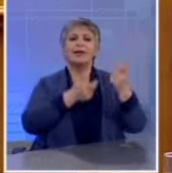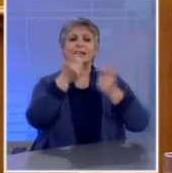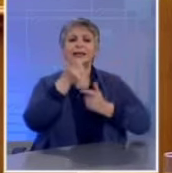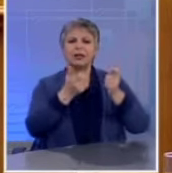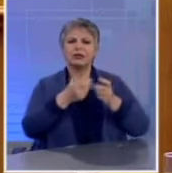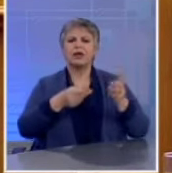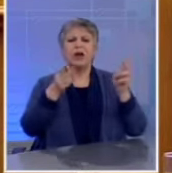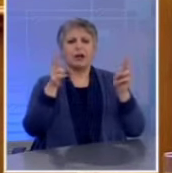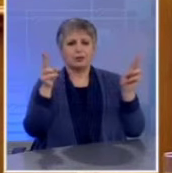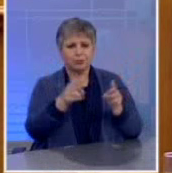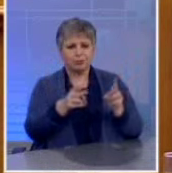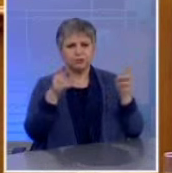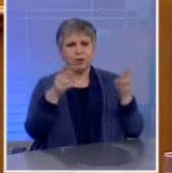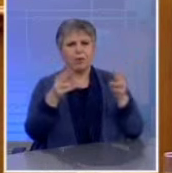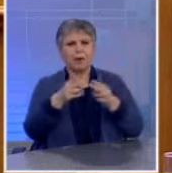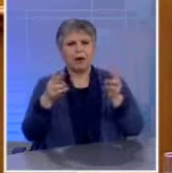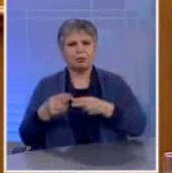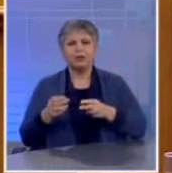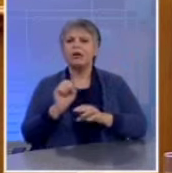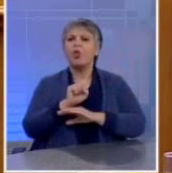πρόστιμα σε μεγάλους εταιρικούς ομίλους.